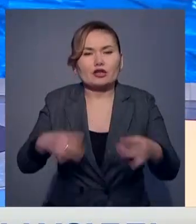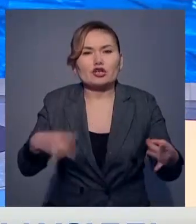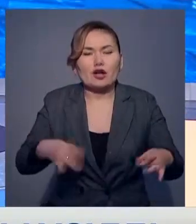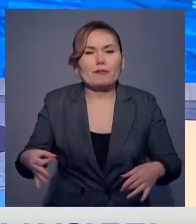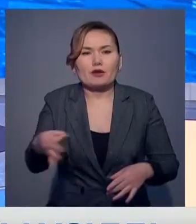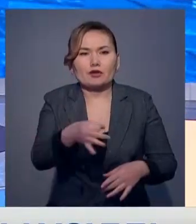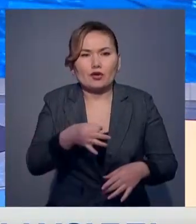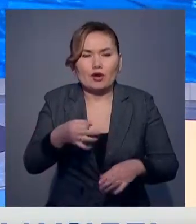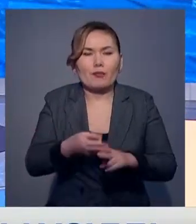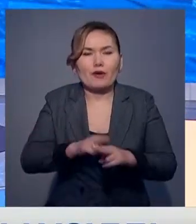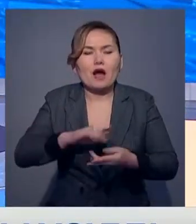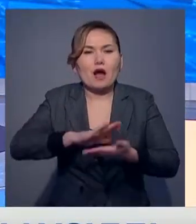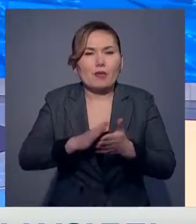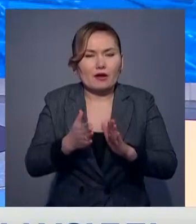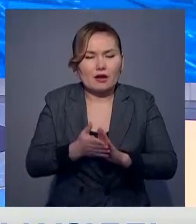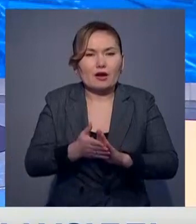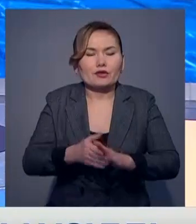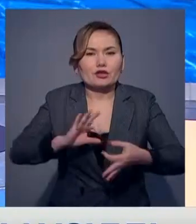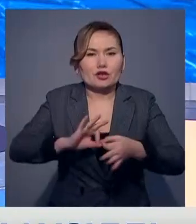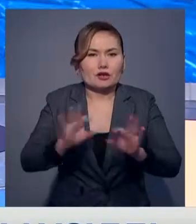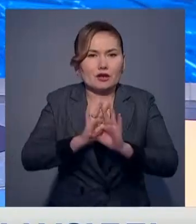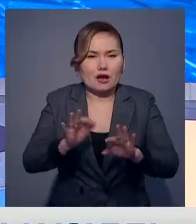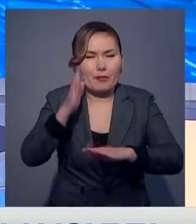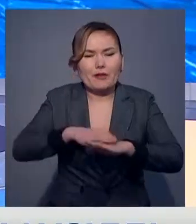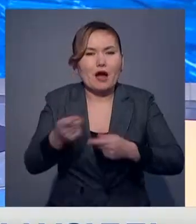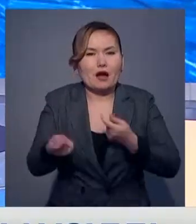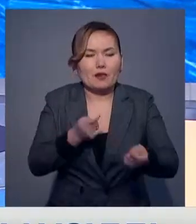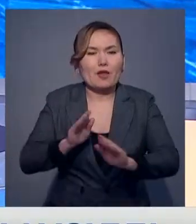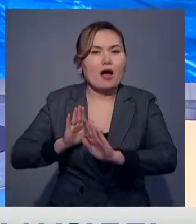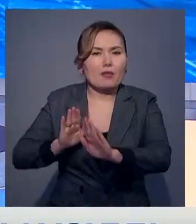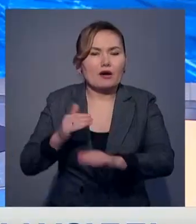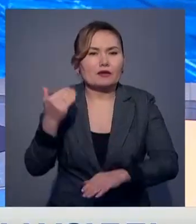облысындағы жағдайды әкімнің баспасөз хатшысы Гүлсара Мұхтарқұлова баяндаған еді.